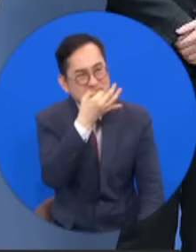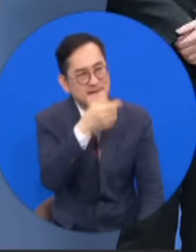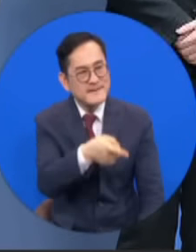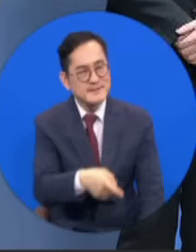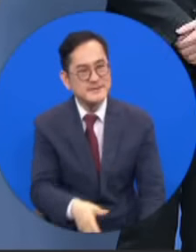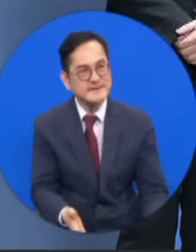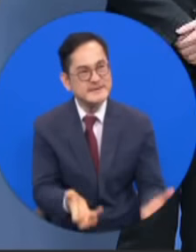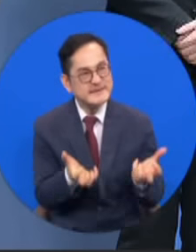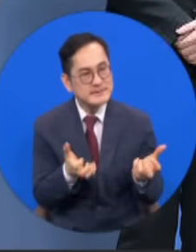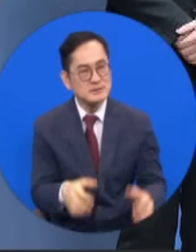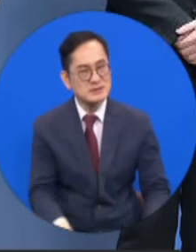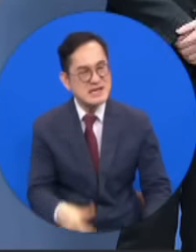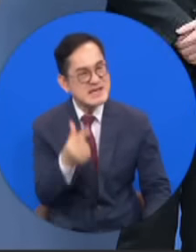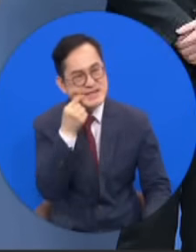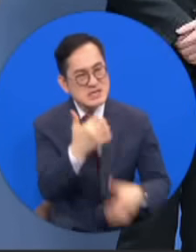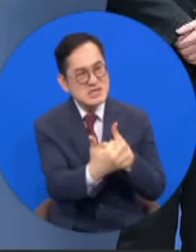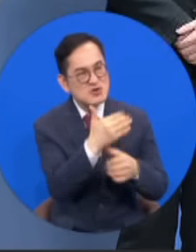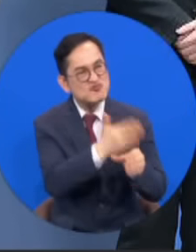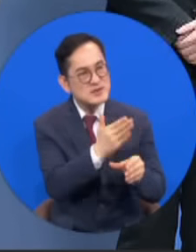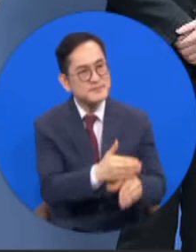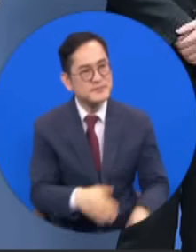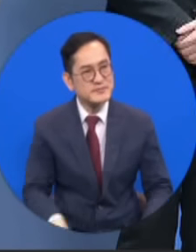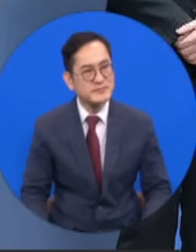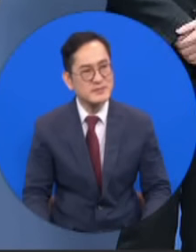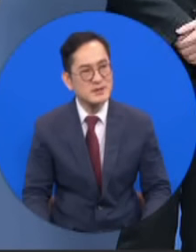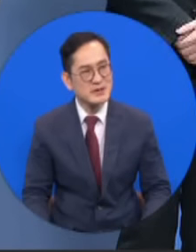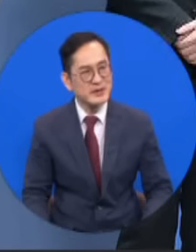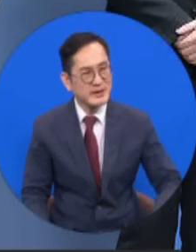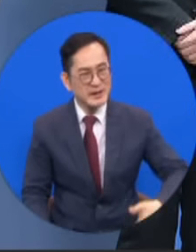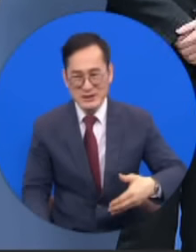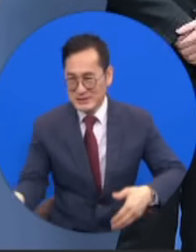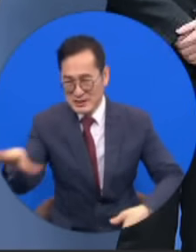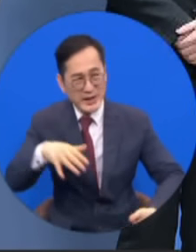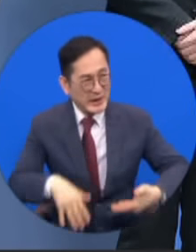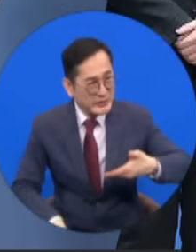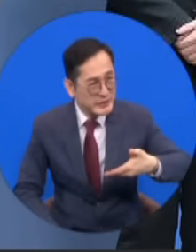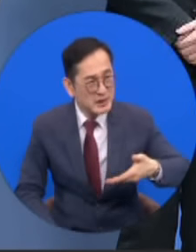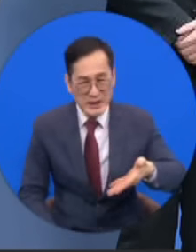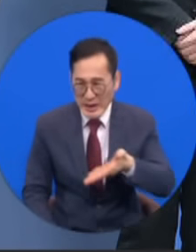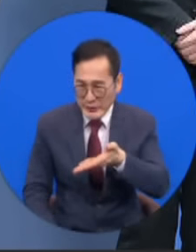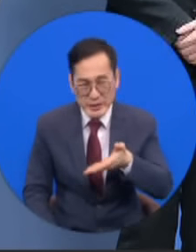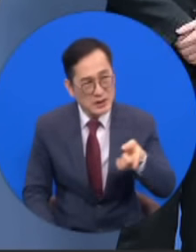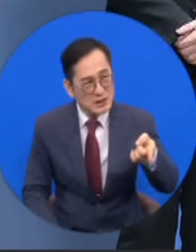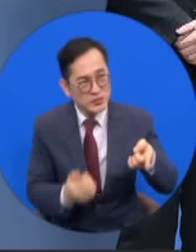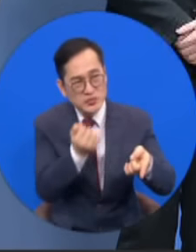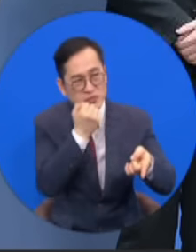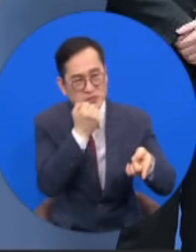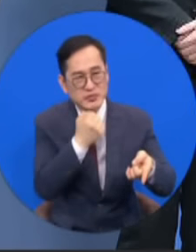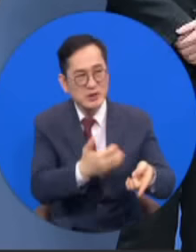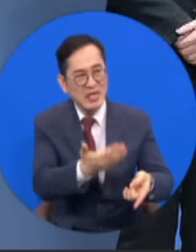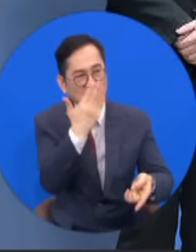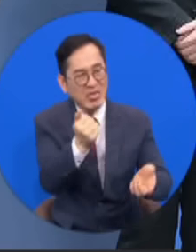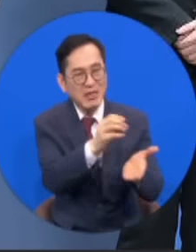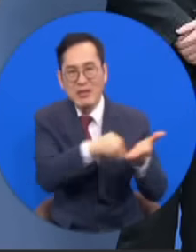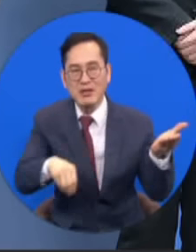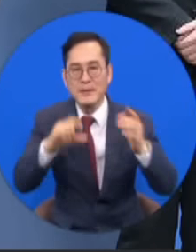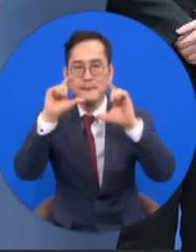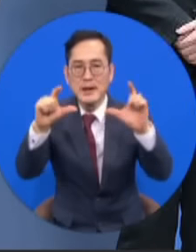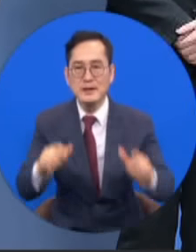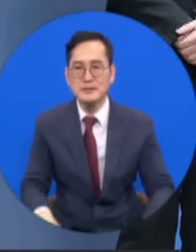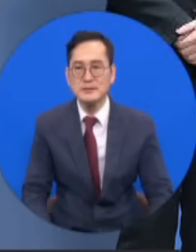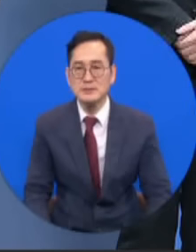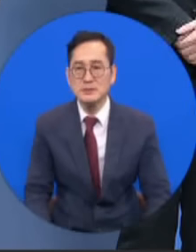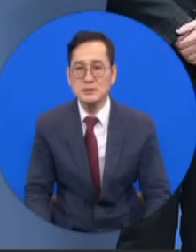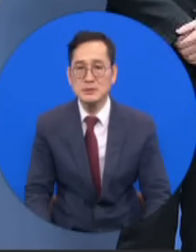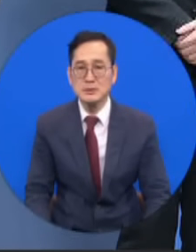민주당이 아니다라며 청년 당원 천명이 민주당을 탈하 있다고 밝혔습니다 부원장님 천명은